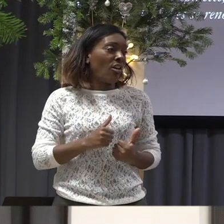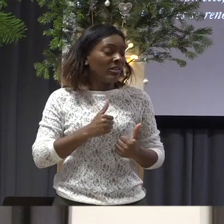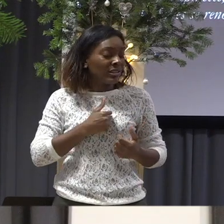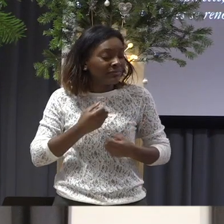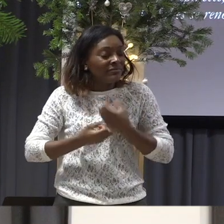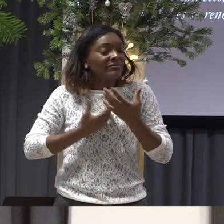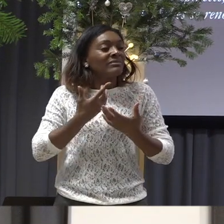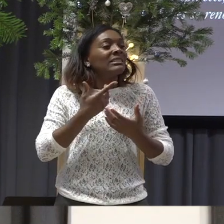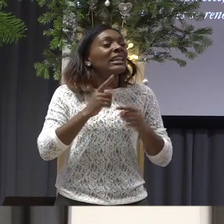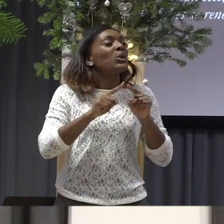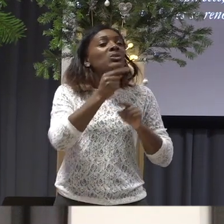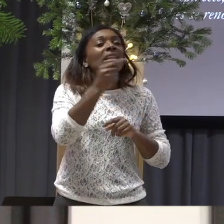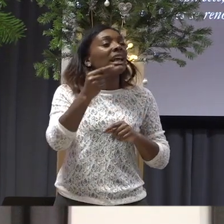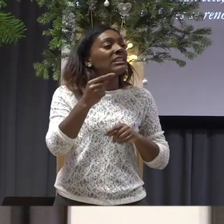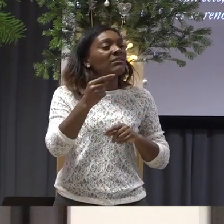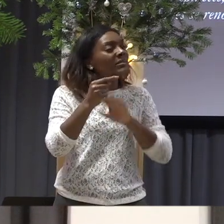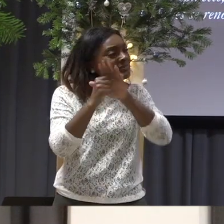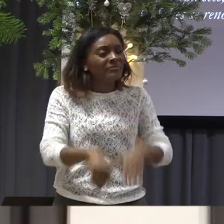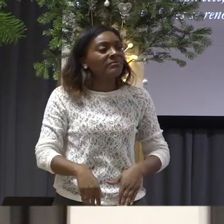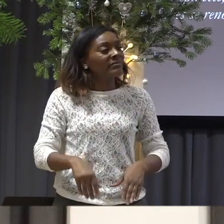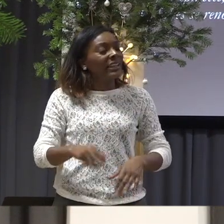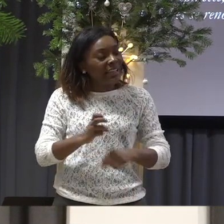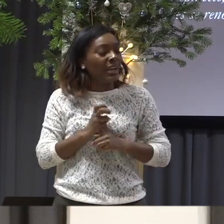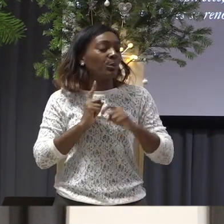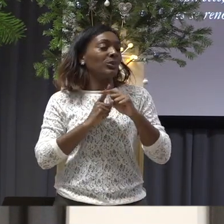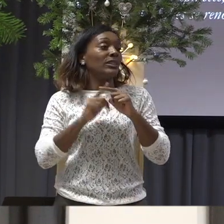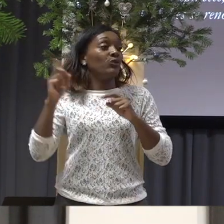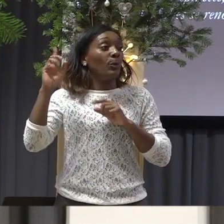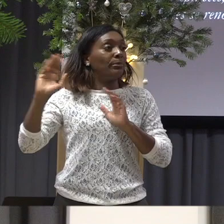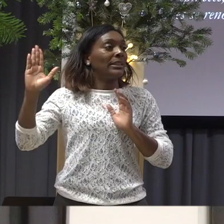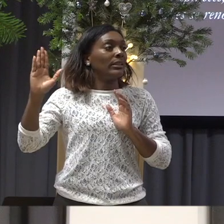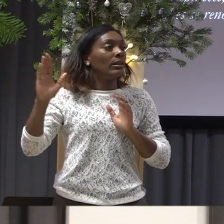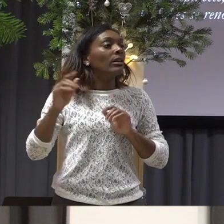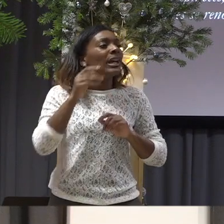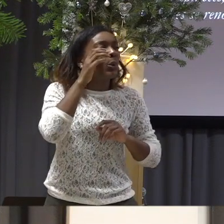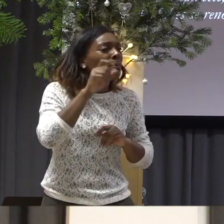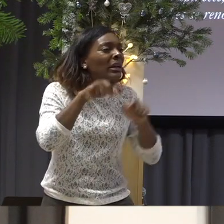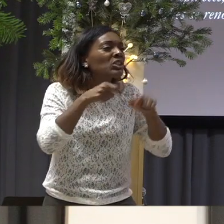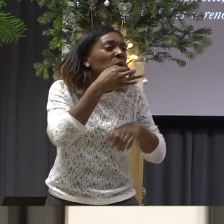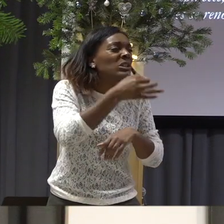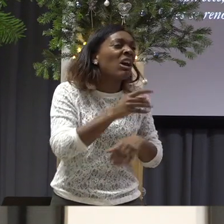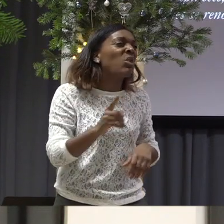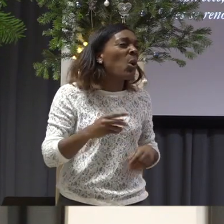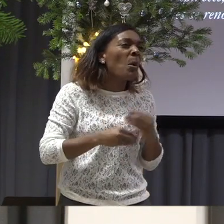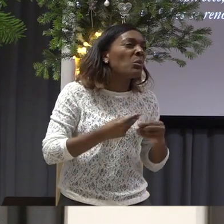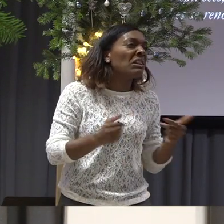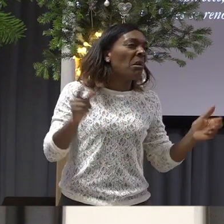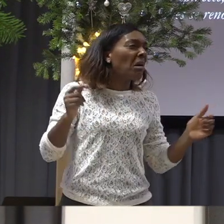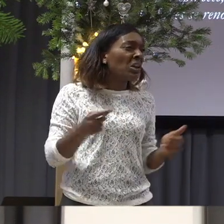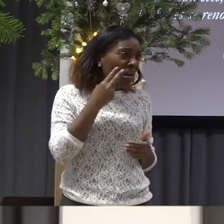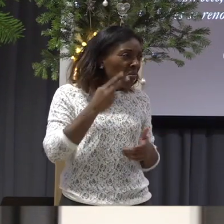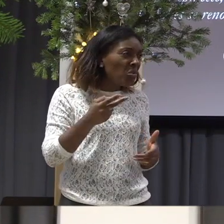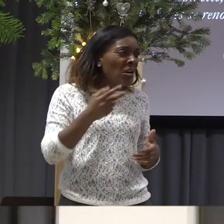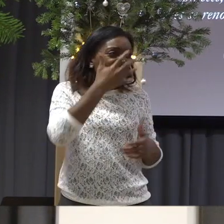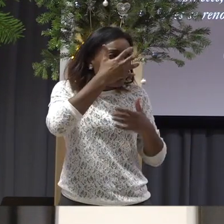vision pessimiste de quelqu'un qui a sa vision du monde t'imposer cette vision des choses. Reste dans la